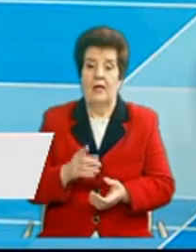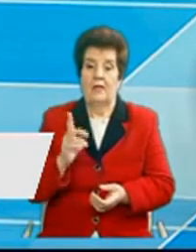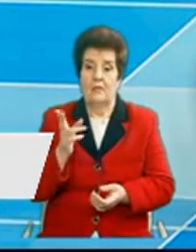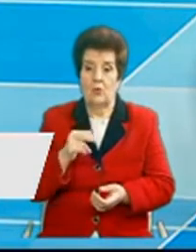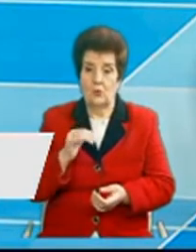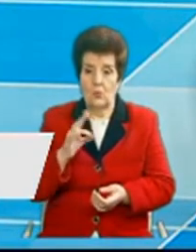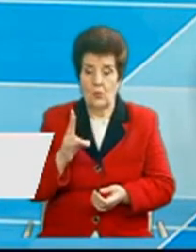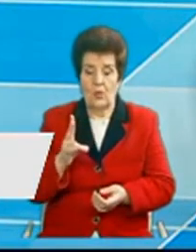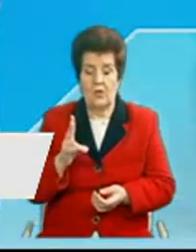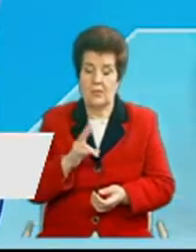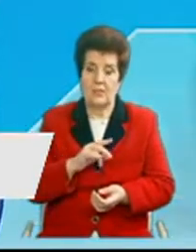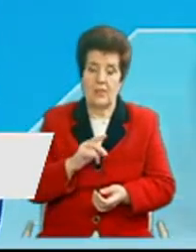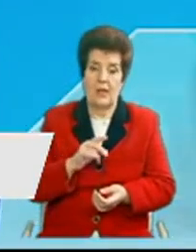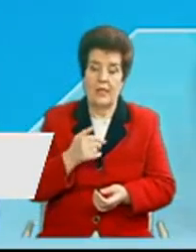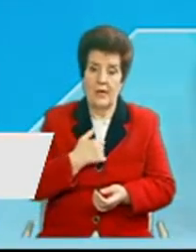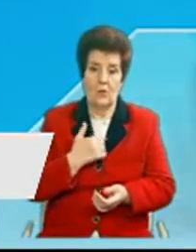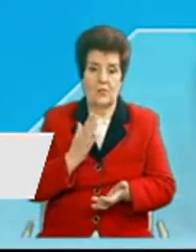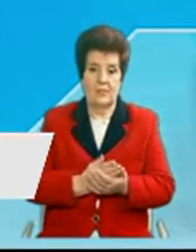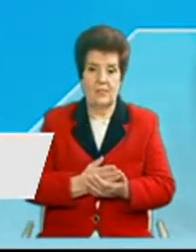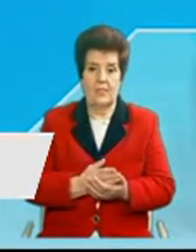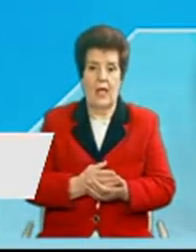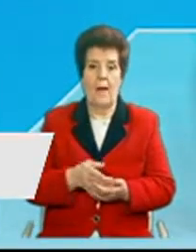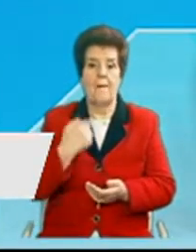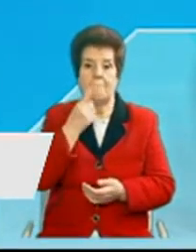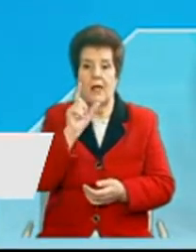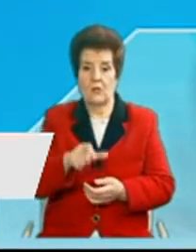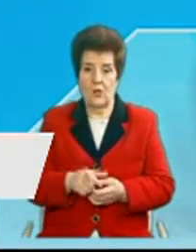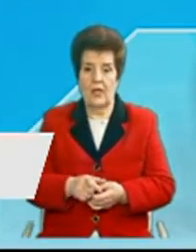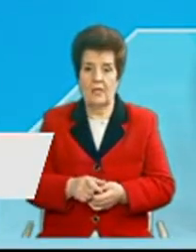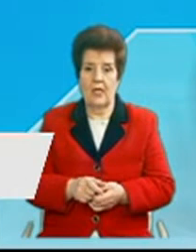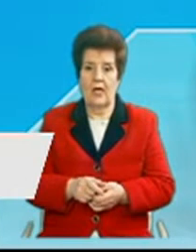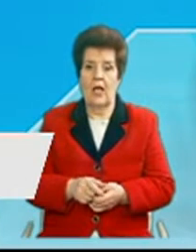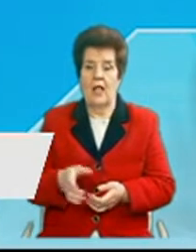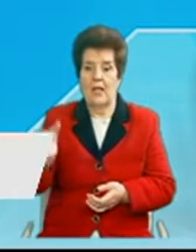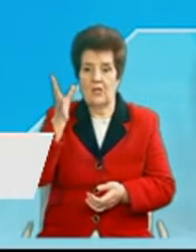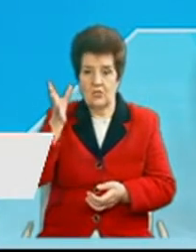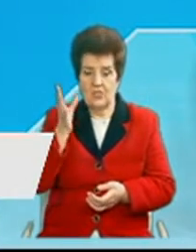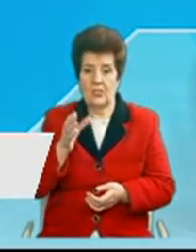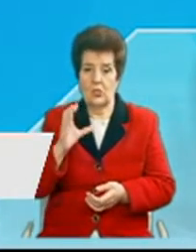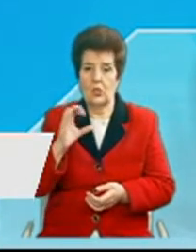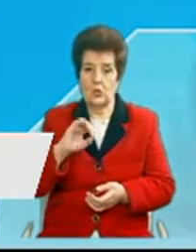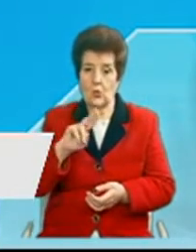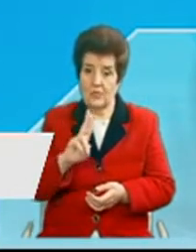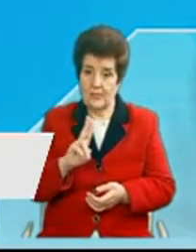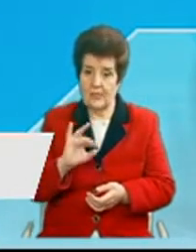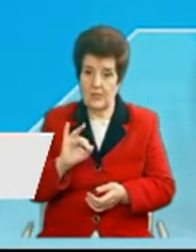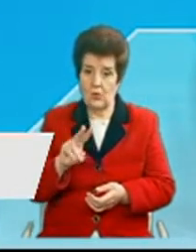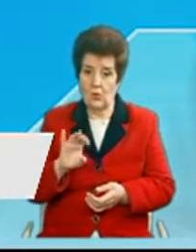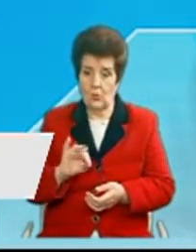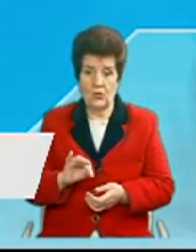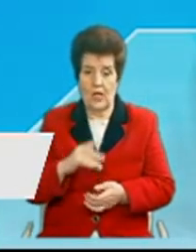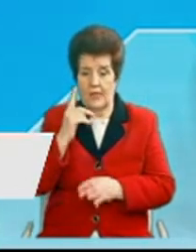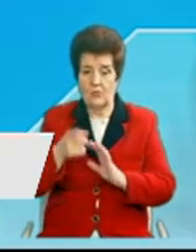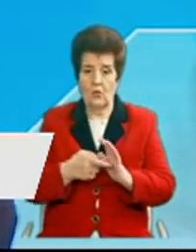zona centru-dreapta. Eu sunt persoana care foarte mult țin la știința sociologică, dar nu cred niciodată în sondajele